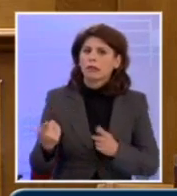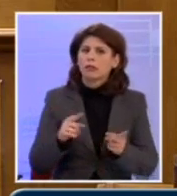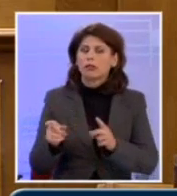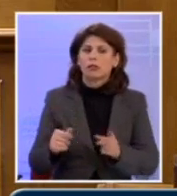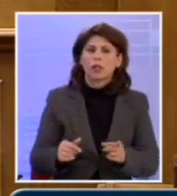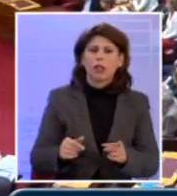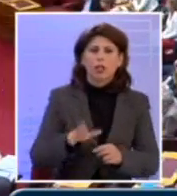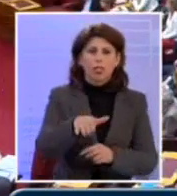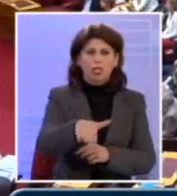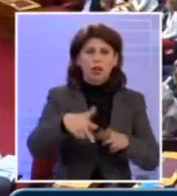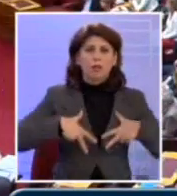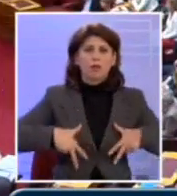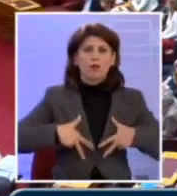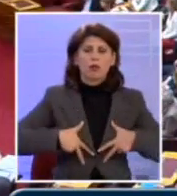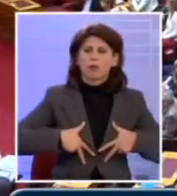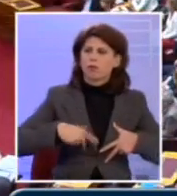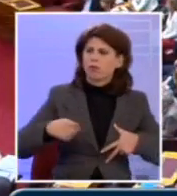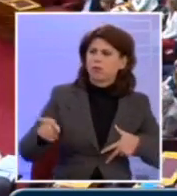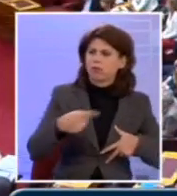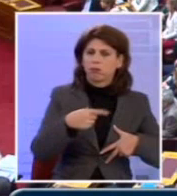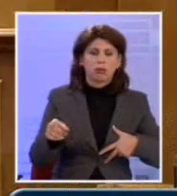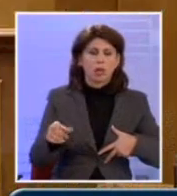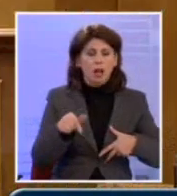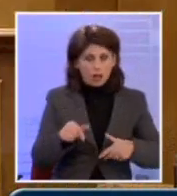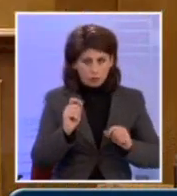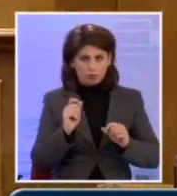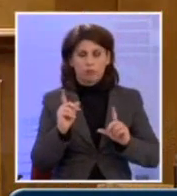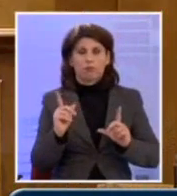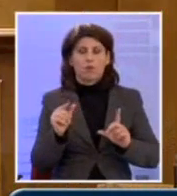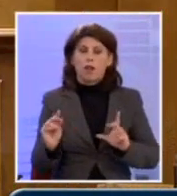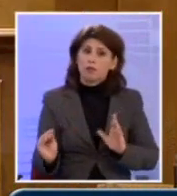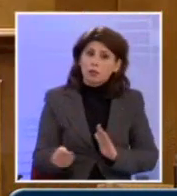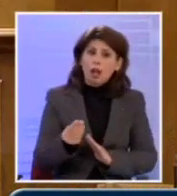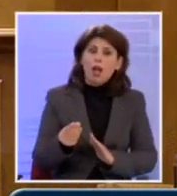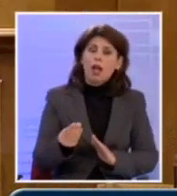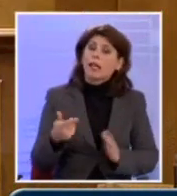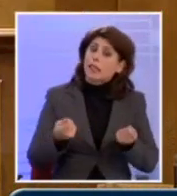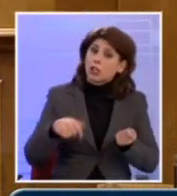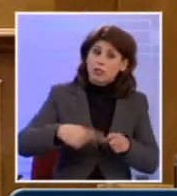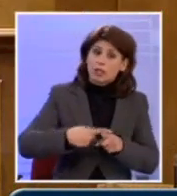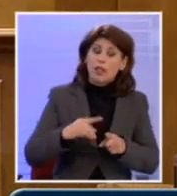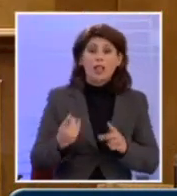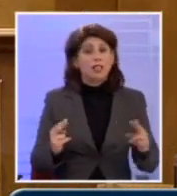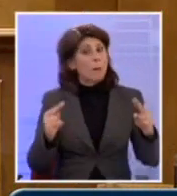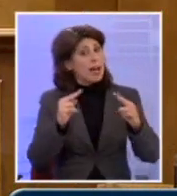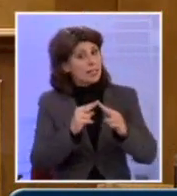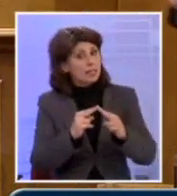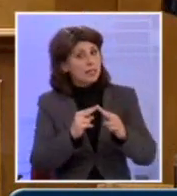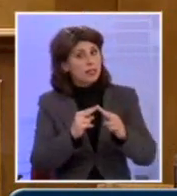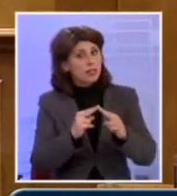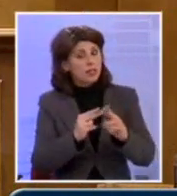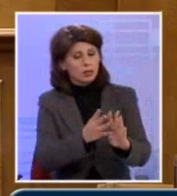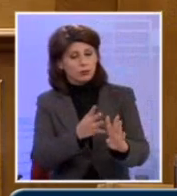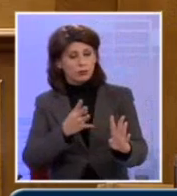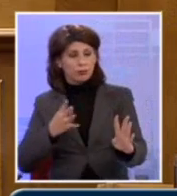να εξευτελίζει υπουργούς, φαινόμενα είτε γινόντουσαν στην Ελλάδα είτε στο Παρίσι, να κάθονται στην ουρά